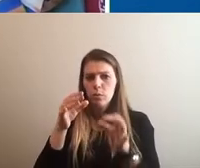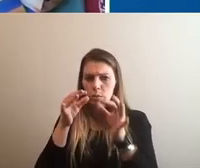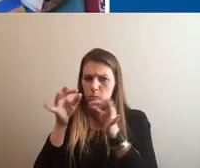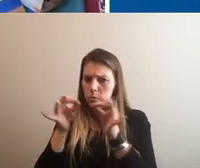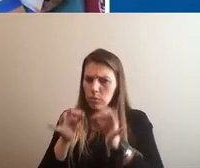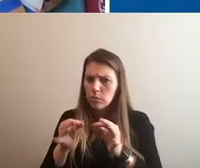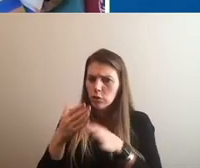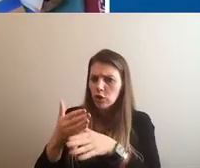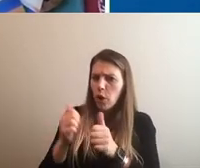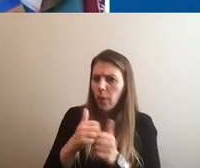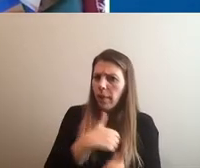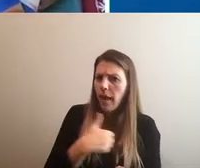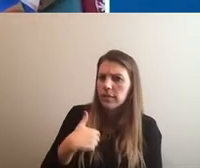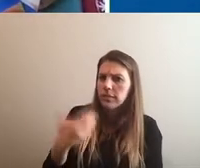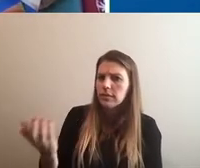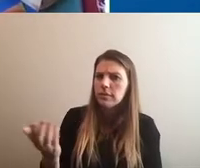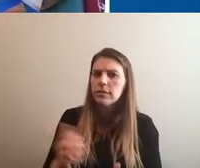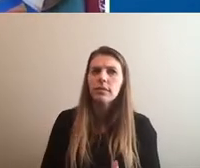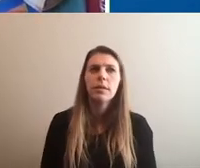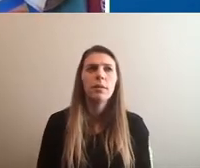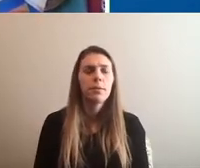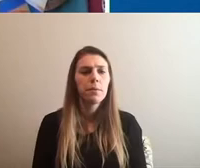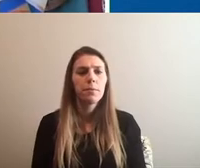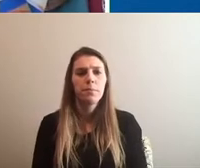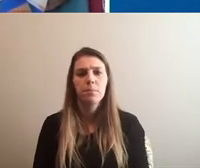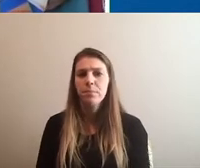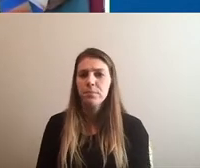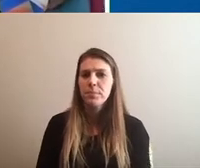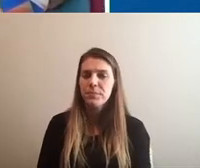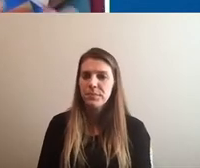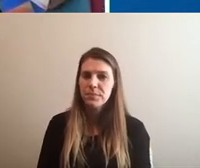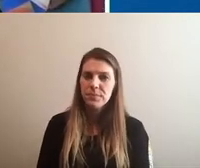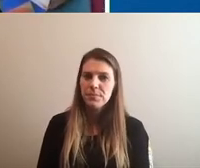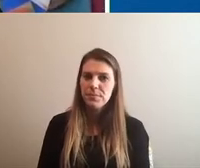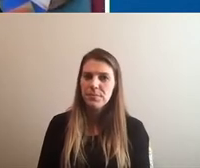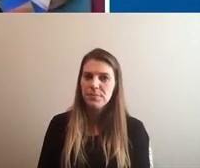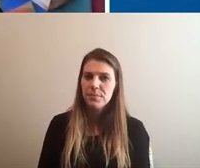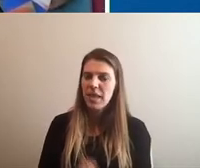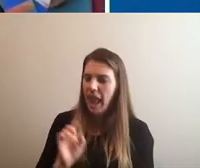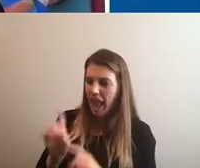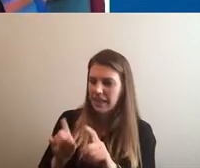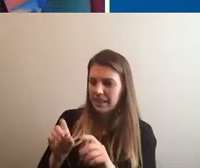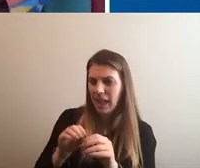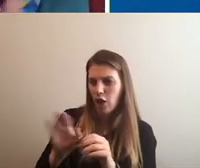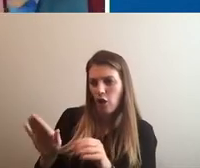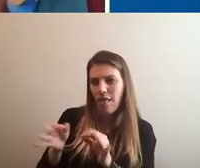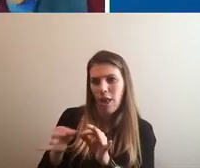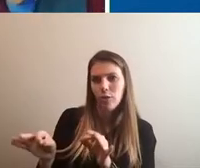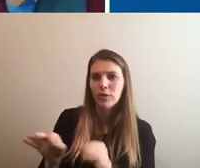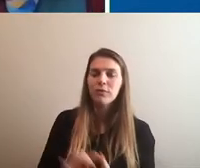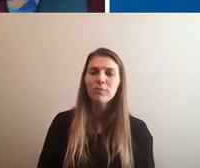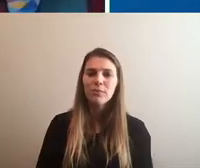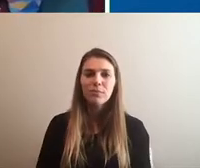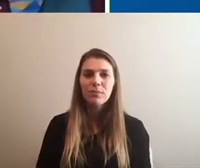share them with us? आलिया, आपको बहुत सारी तकलीफ हुई, सर्जरी हुई, इसके बारे में कुछ बताइए आप.